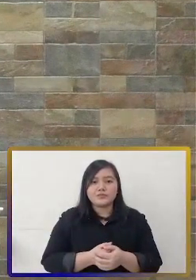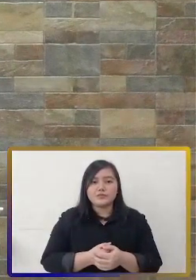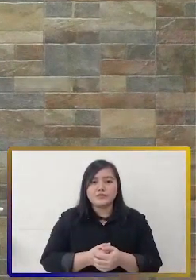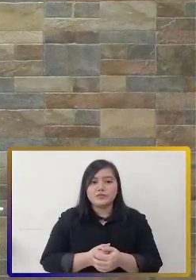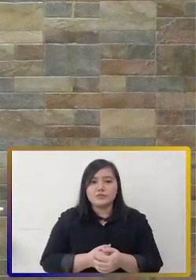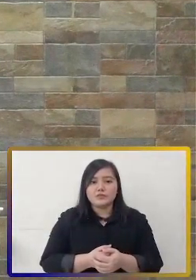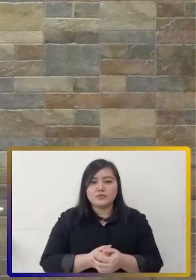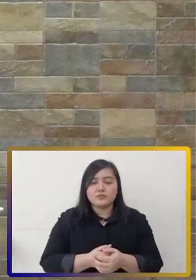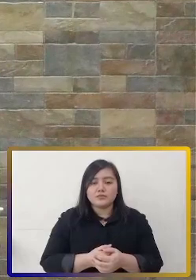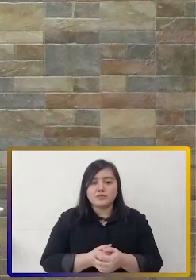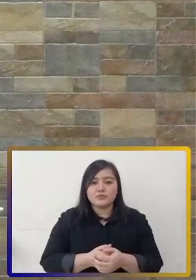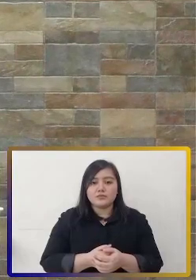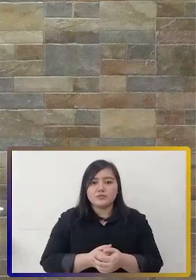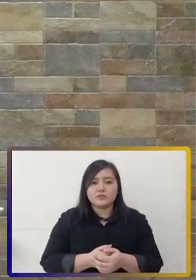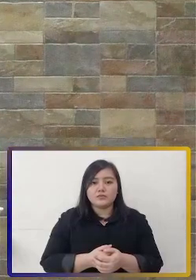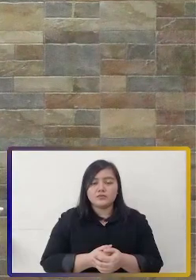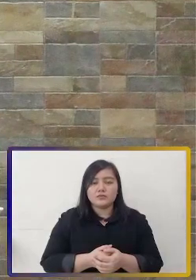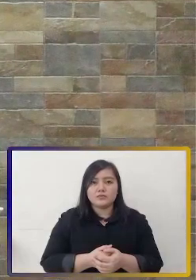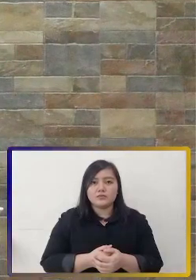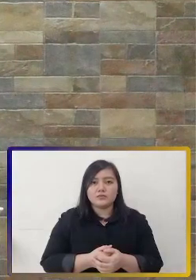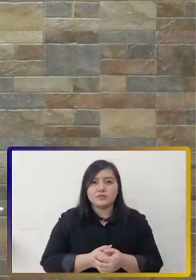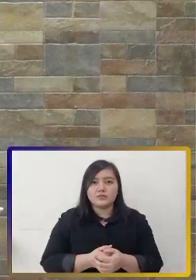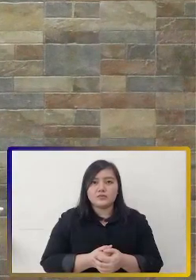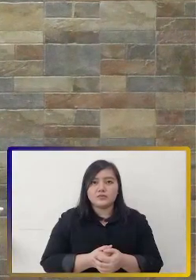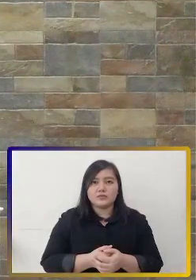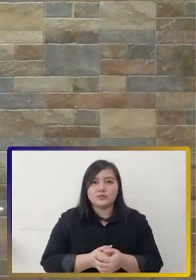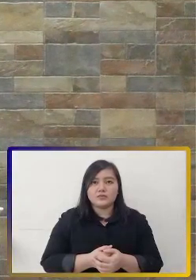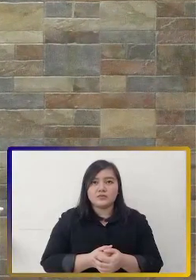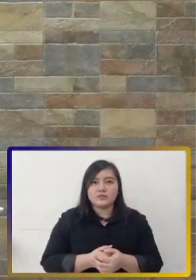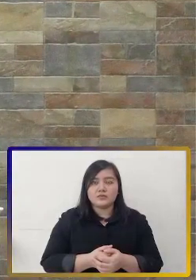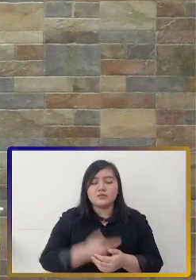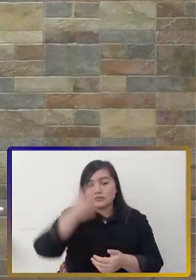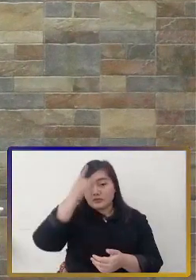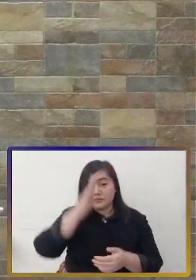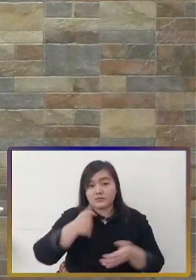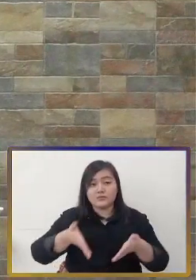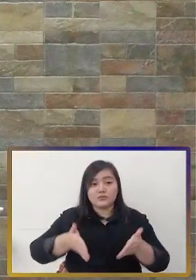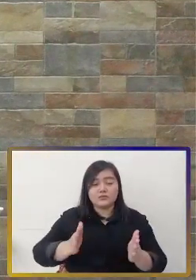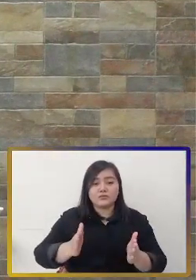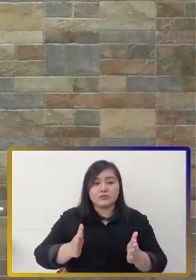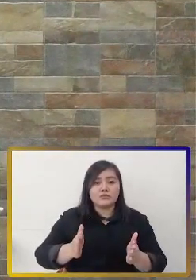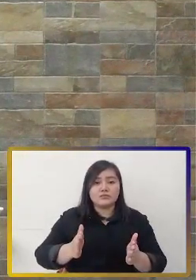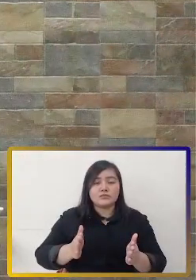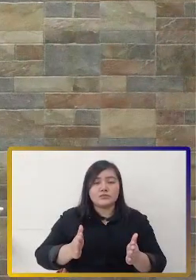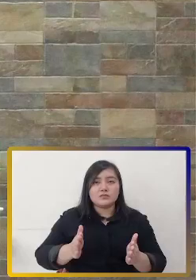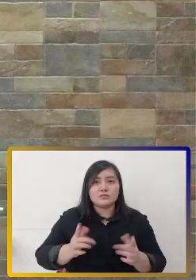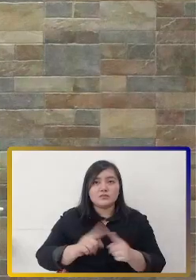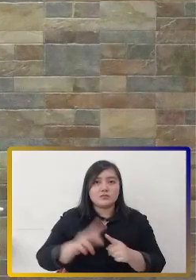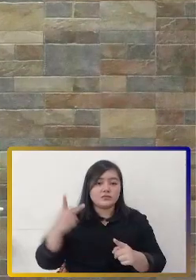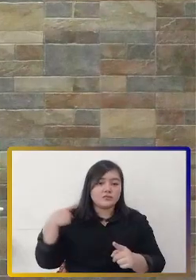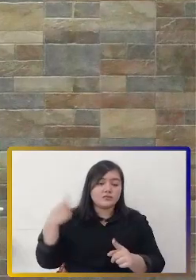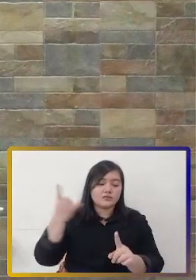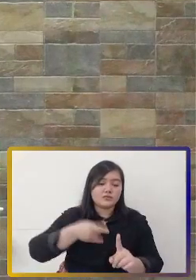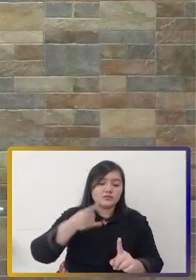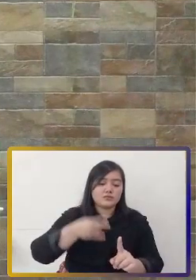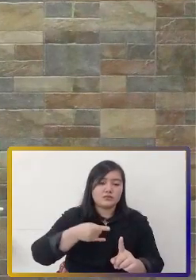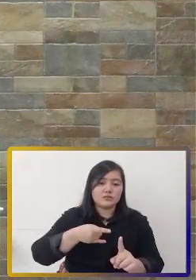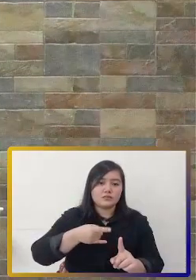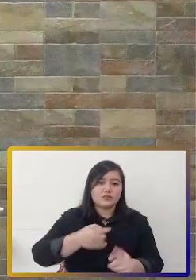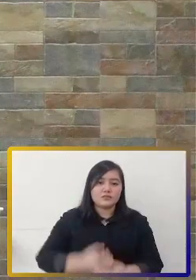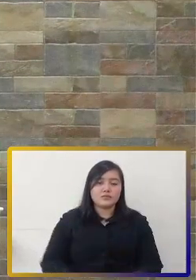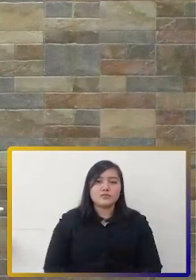inalaw po ng Diyos mga kapatid na mangyari po sa simbahan yung tinatawag po nating persecution, all